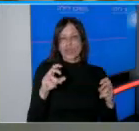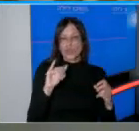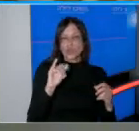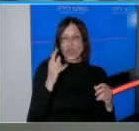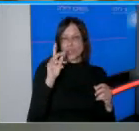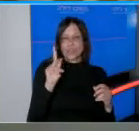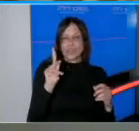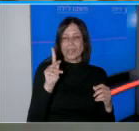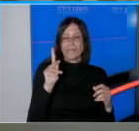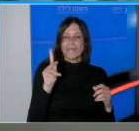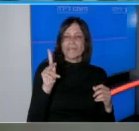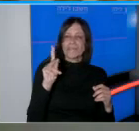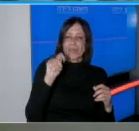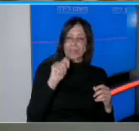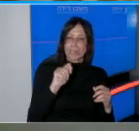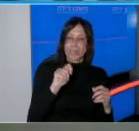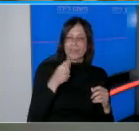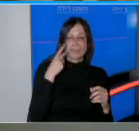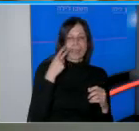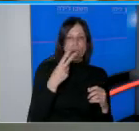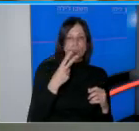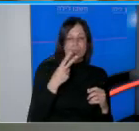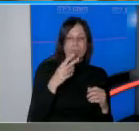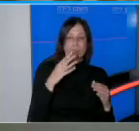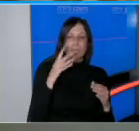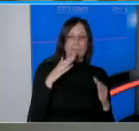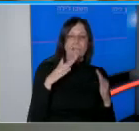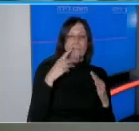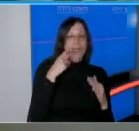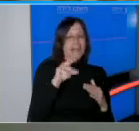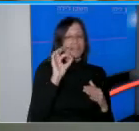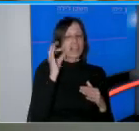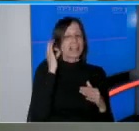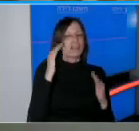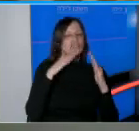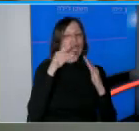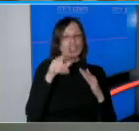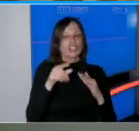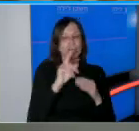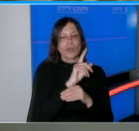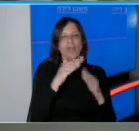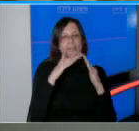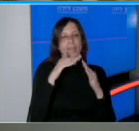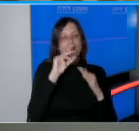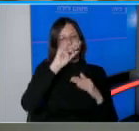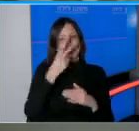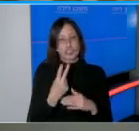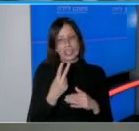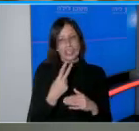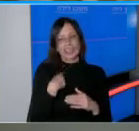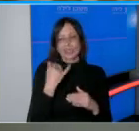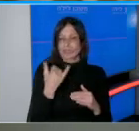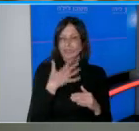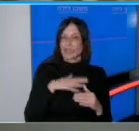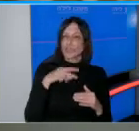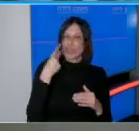בית שני, מנקודת מבט של ילדה שגרה שם. כל הזמן רציתי לדעת איפה הסיפור של האנשים הפשוטים. אנחנו מכירים את הסיפור של